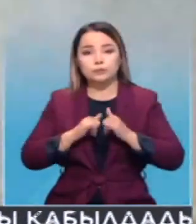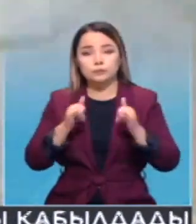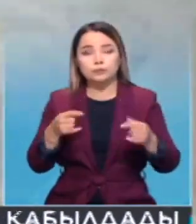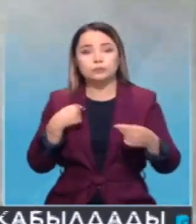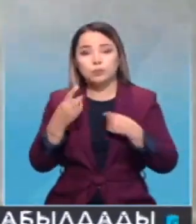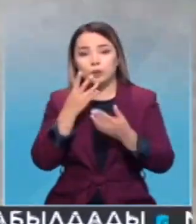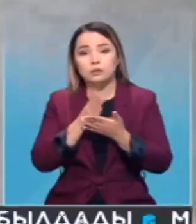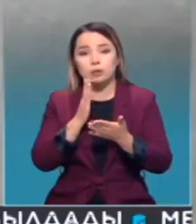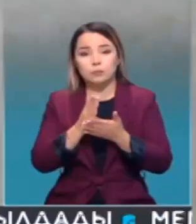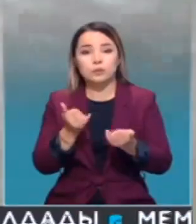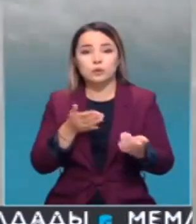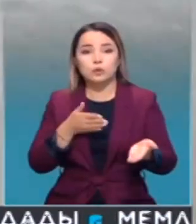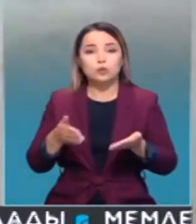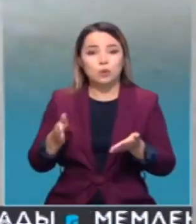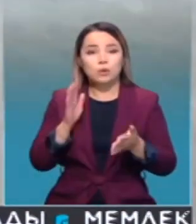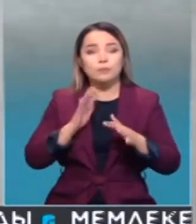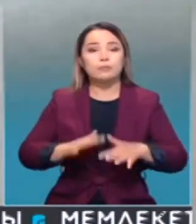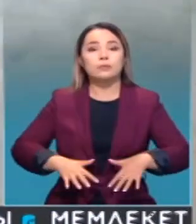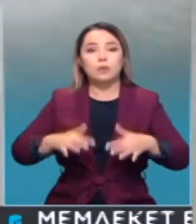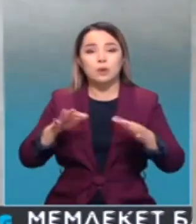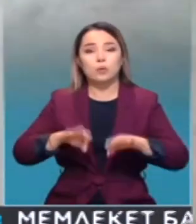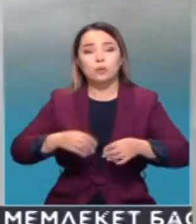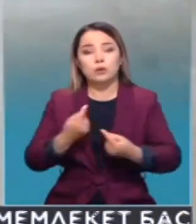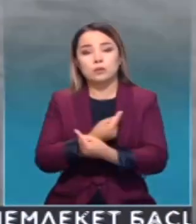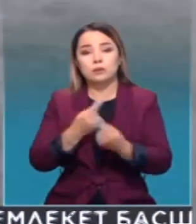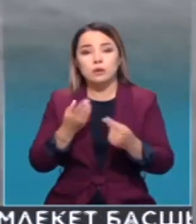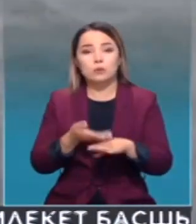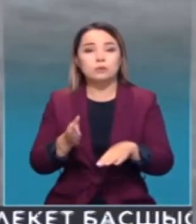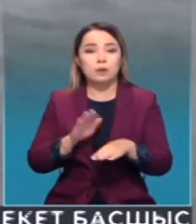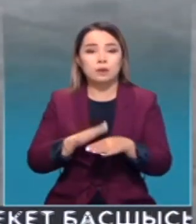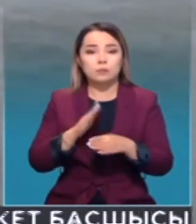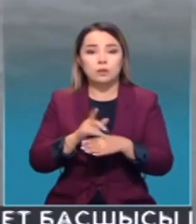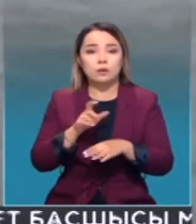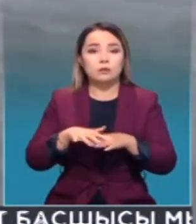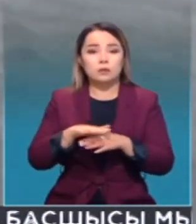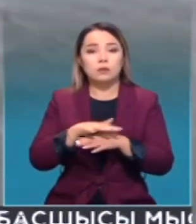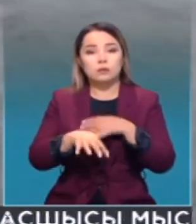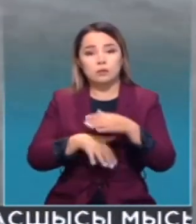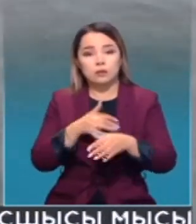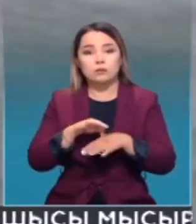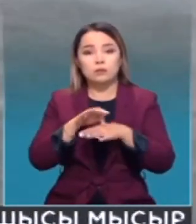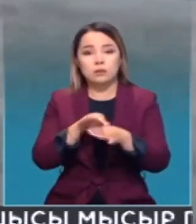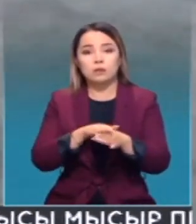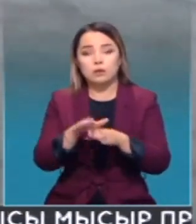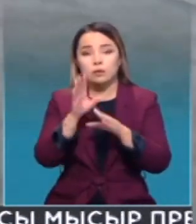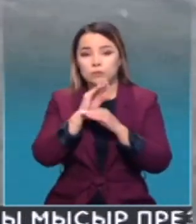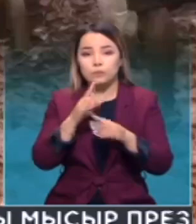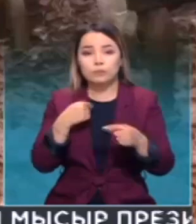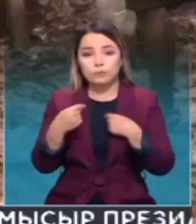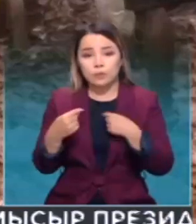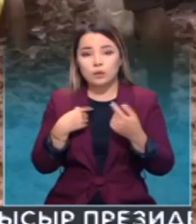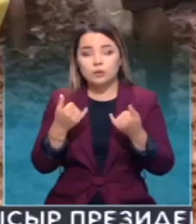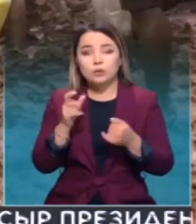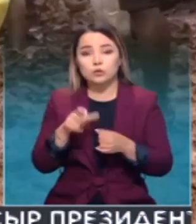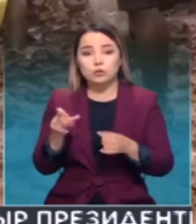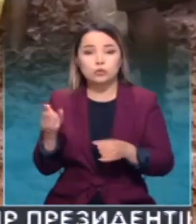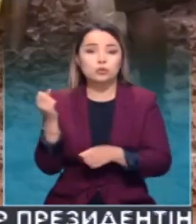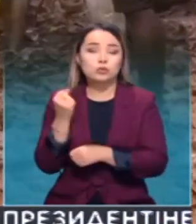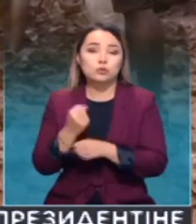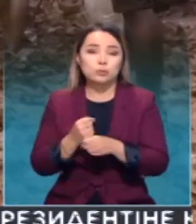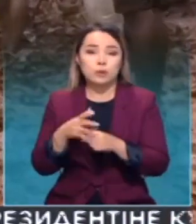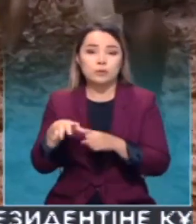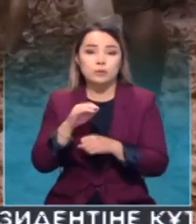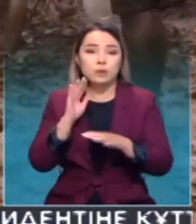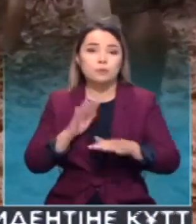әбігерге салды. Жолдарды су басып, көлік қатынасы қиындаған. Халық баратын жеріне жете алмай дағдырып отыр. Ел билігі жұмысшыларды су